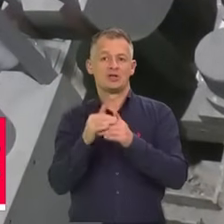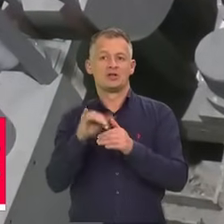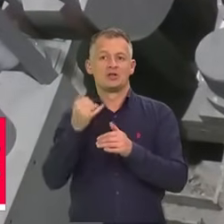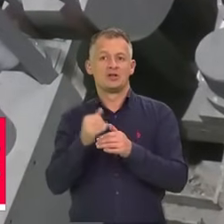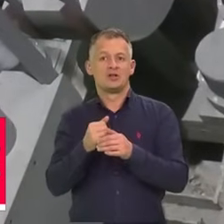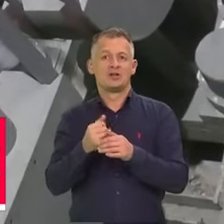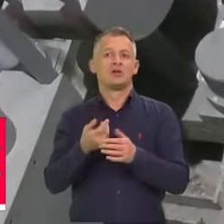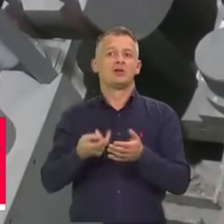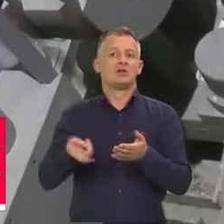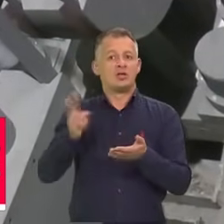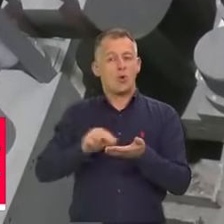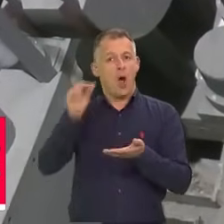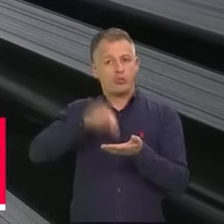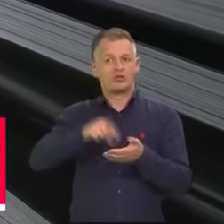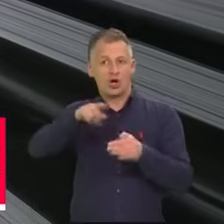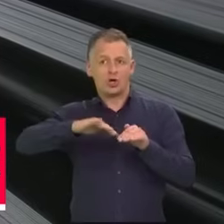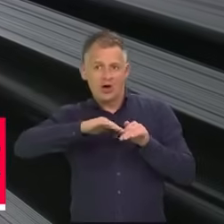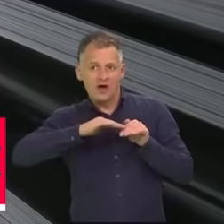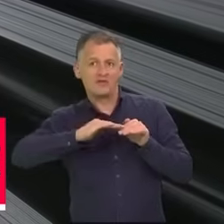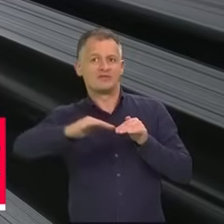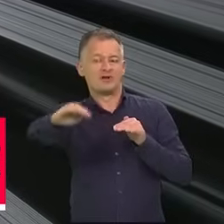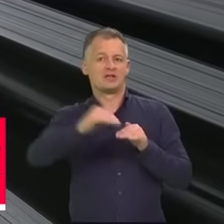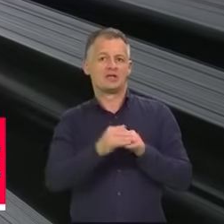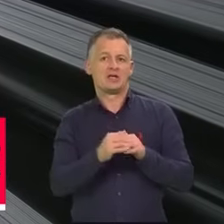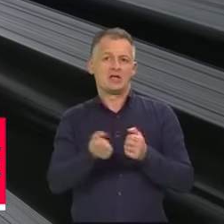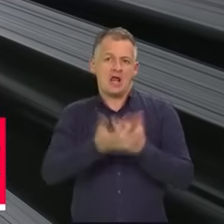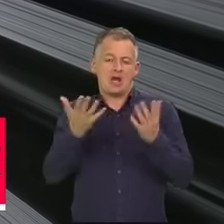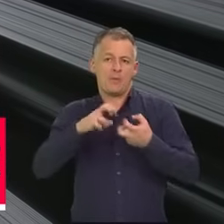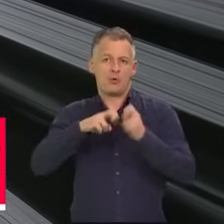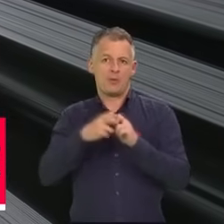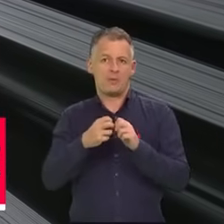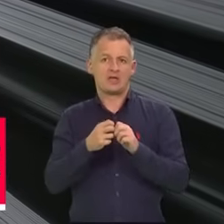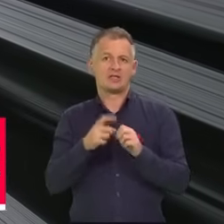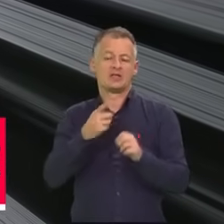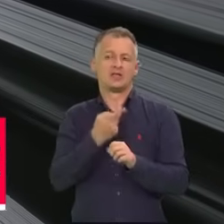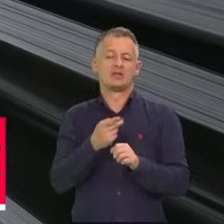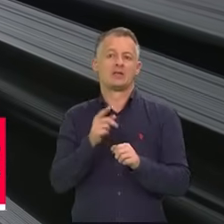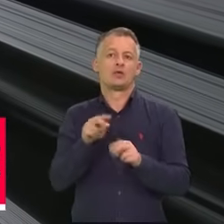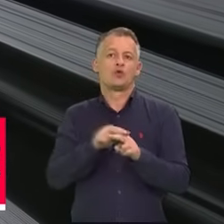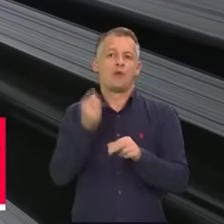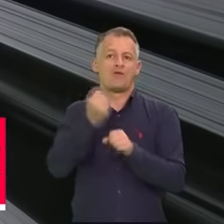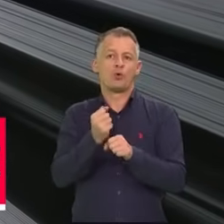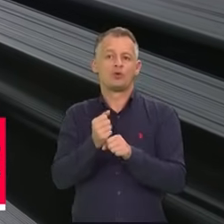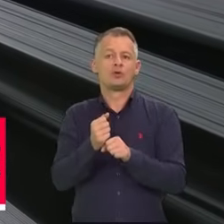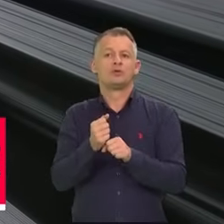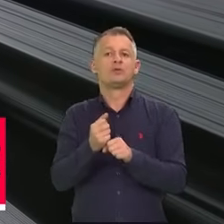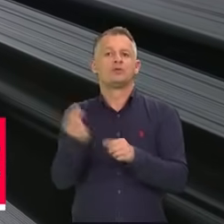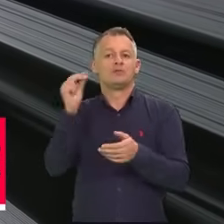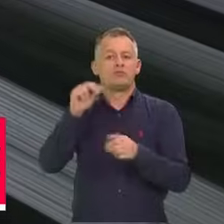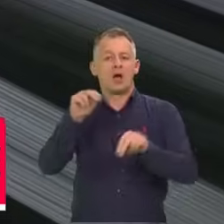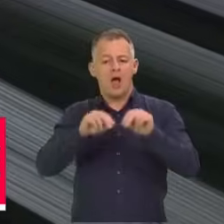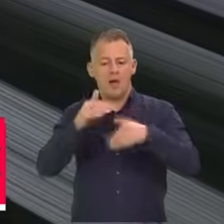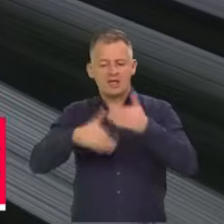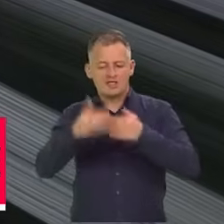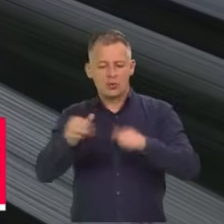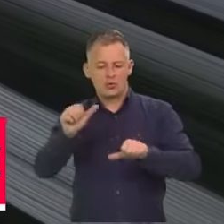a strâns din nou asfalt. Deci este din ce în ce mai evident că problema ține de, pe de o parte, de rețeta asfaltică folosită și pe de altă parte de